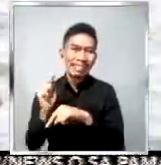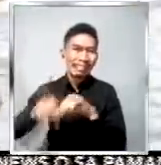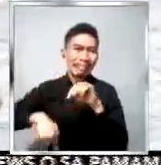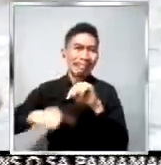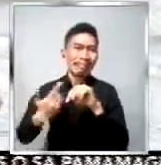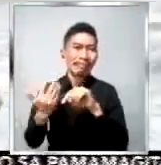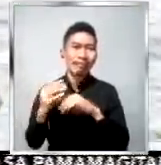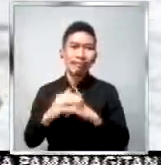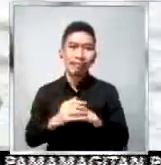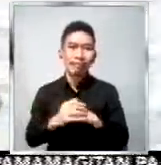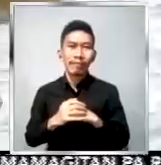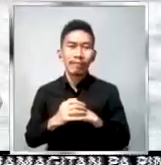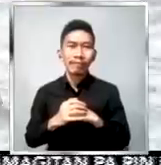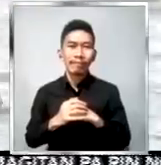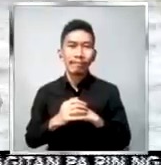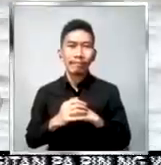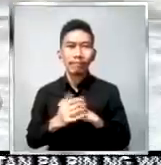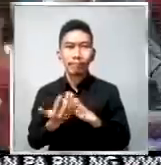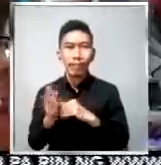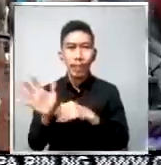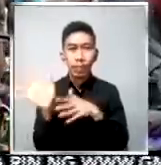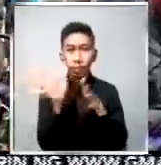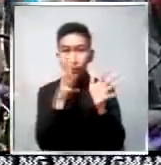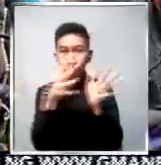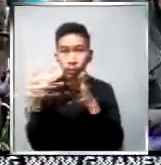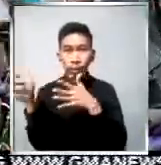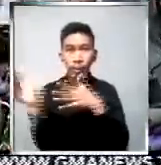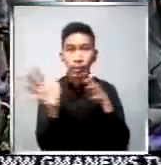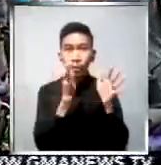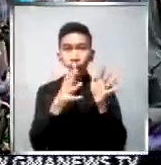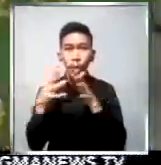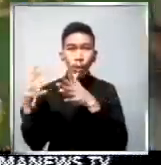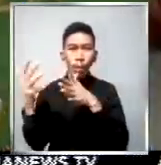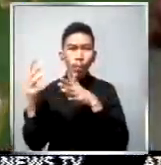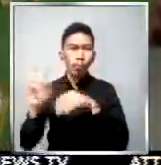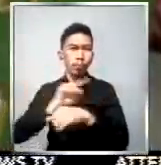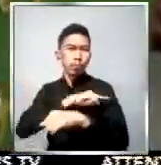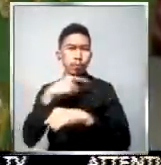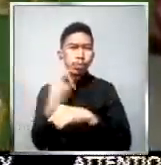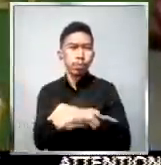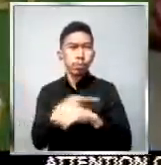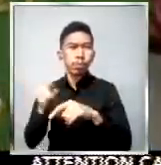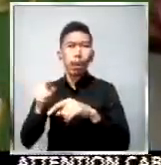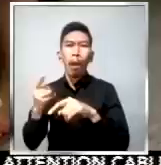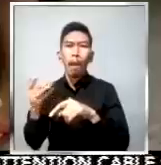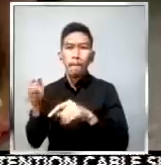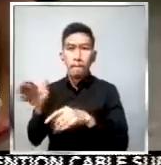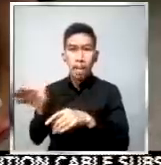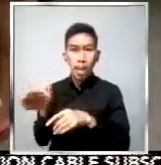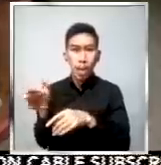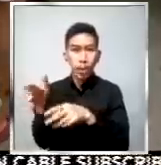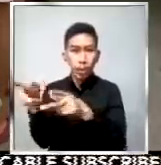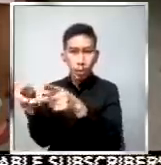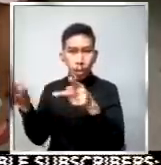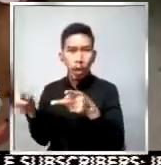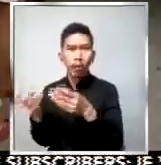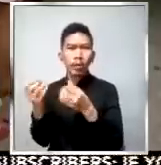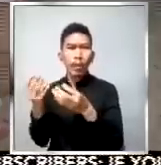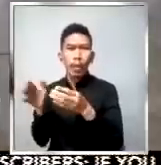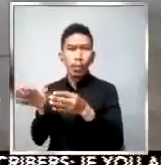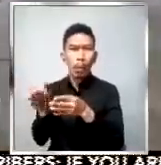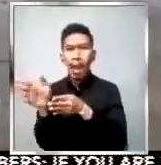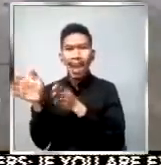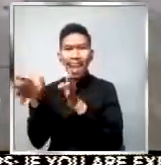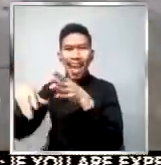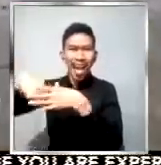Sa lakas ng hangin at alon, maraming fish pond daw ang nasira kaya maraming bangus ang nakawala. Bigla ang grasya ito para sa